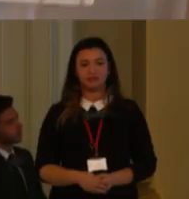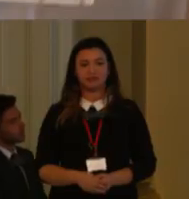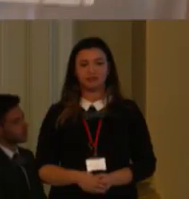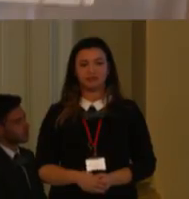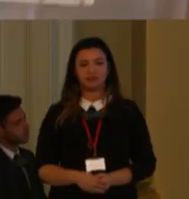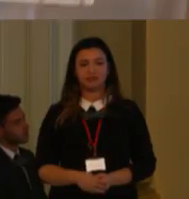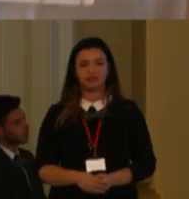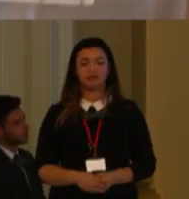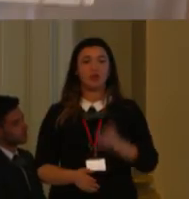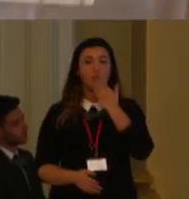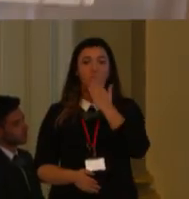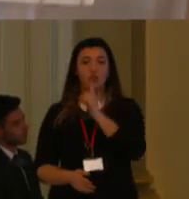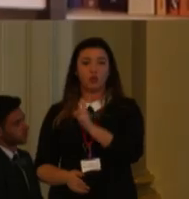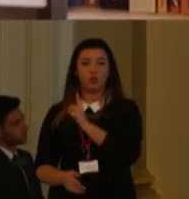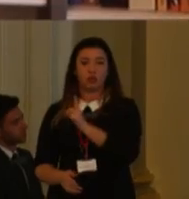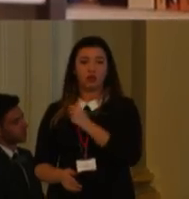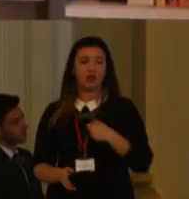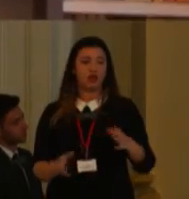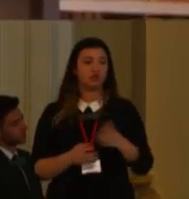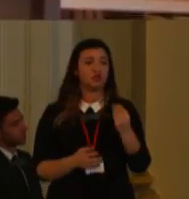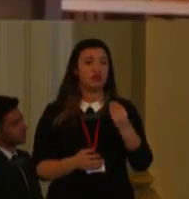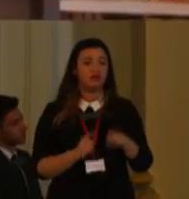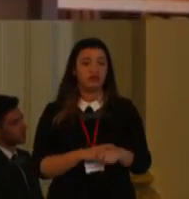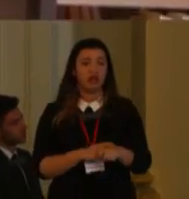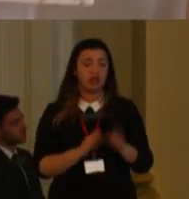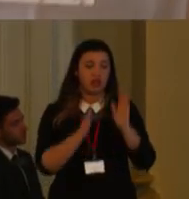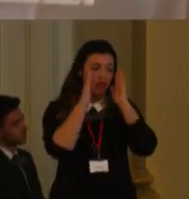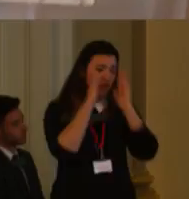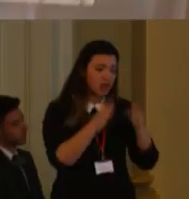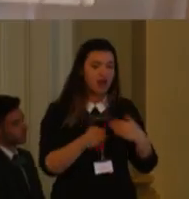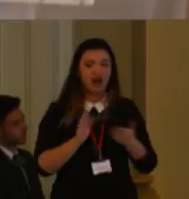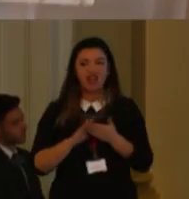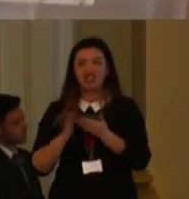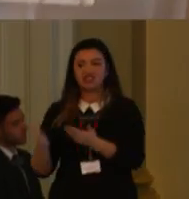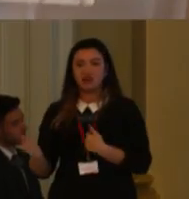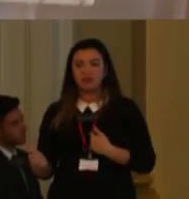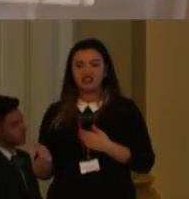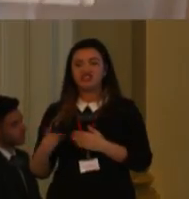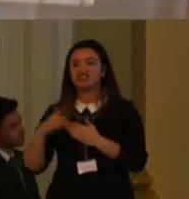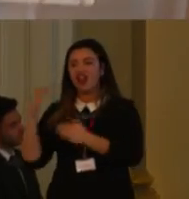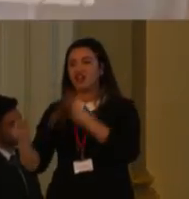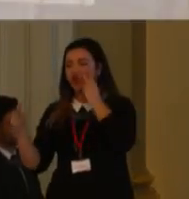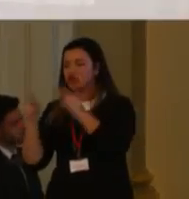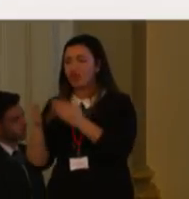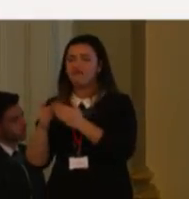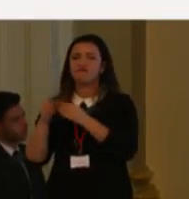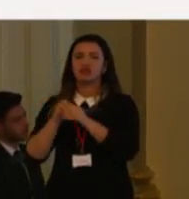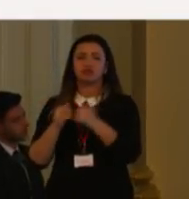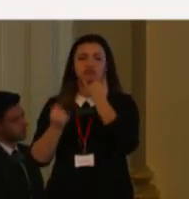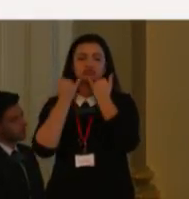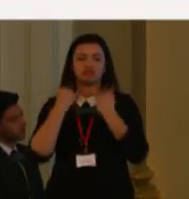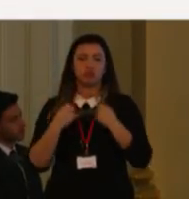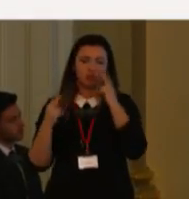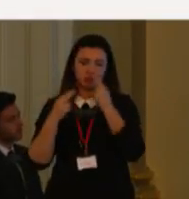Hayatım var. Okul veya diğer hobilerime çok vakit ayırıyorum. Arkadaşlarımla birlikte dışarıda görüşüyoruz, ev ortamında görüşüyoruz.